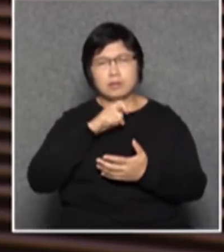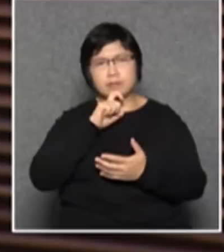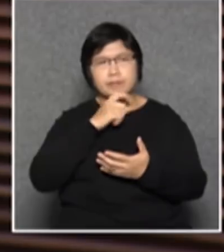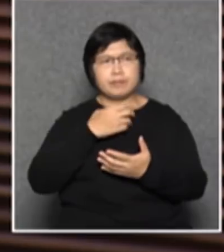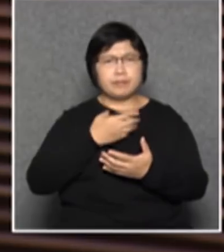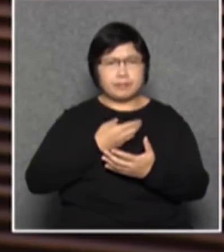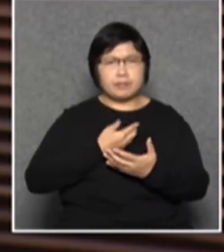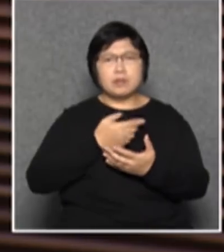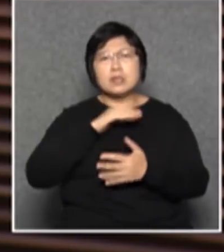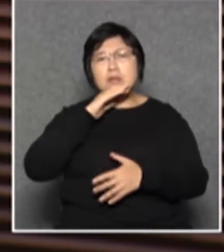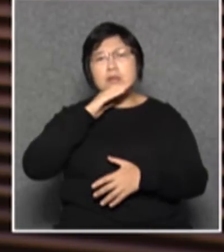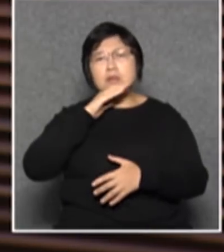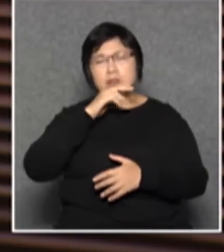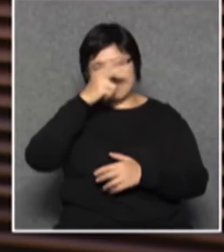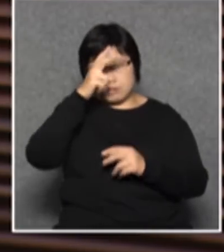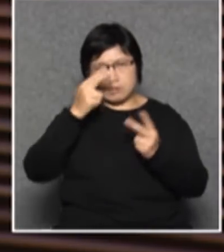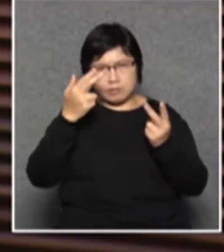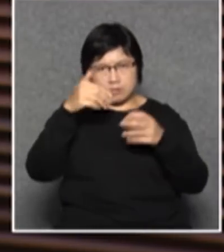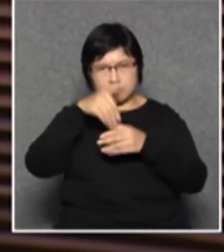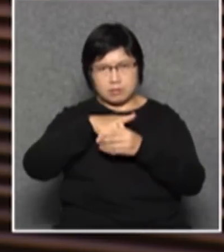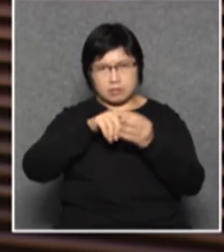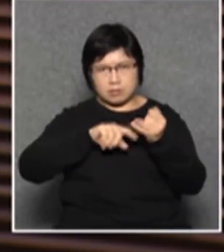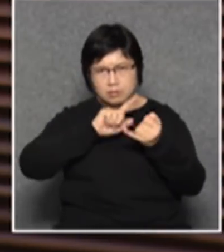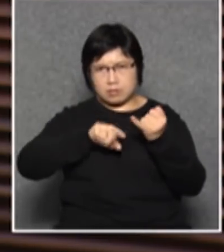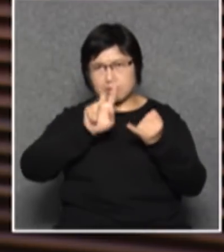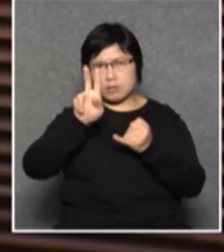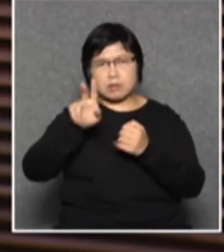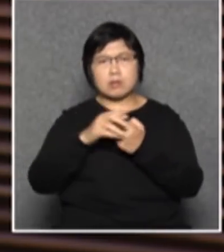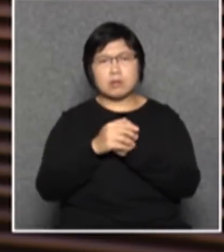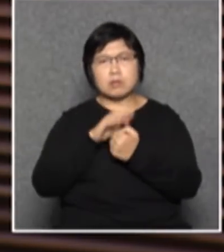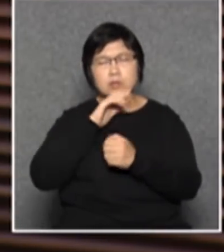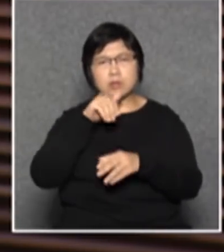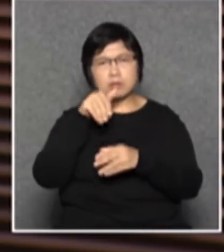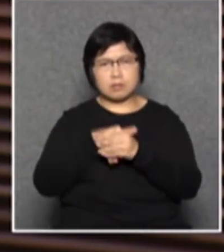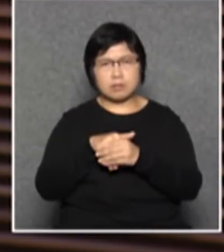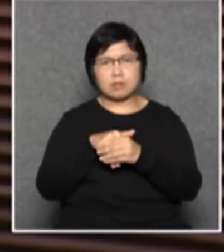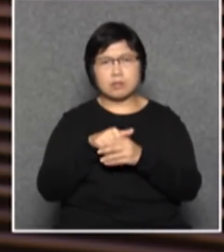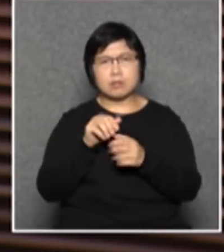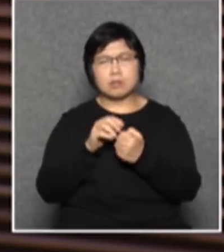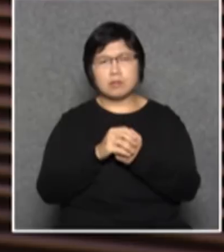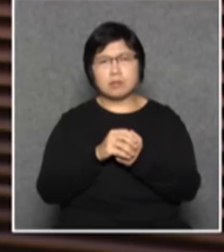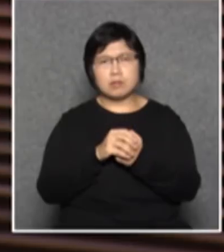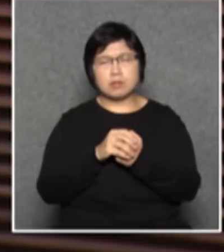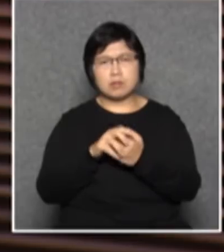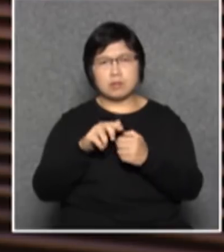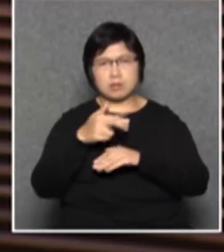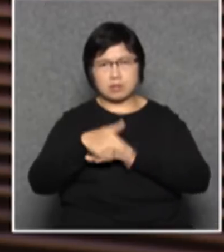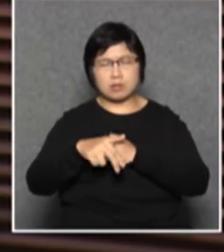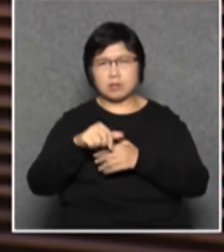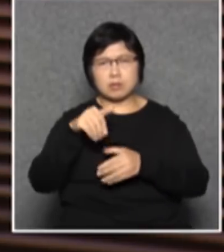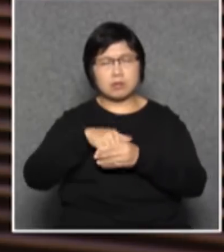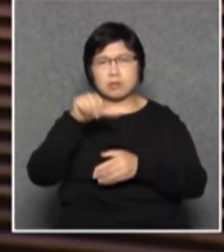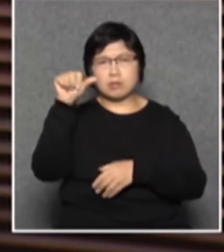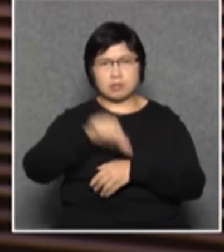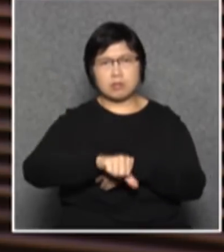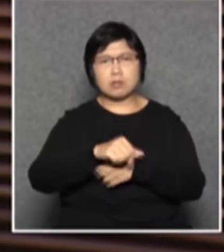情等待政改投票的結果。一旦投票方案被否決，香